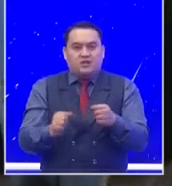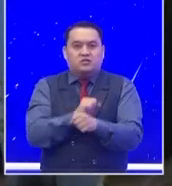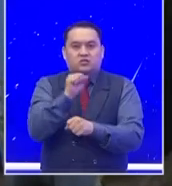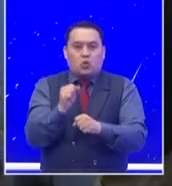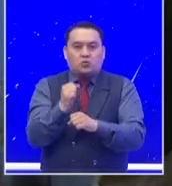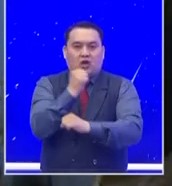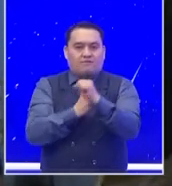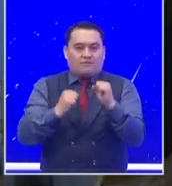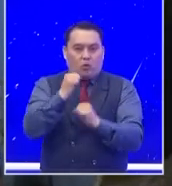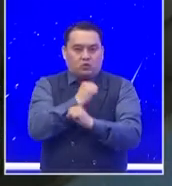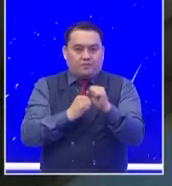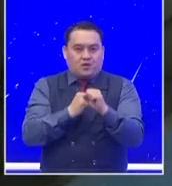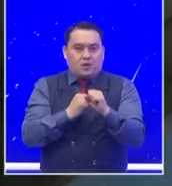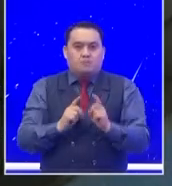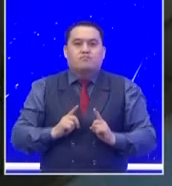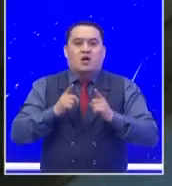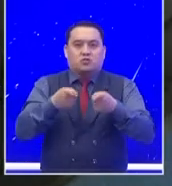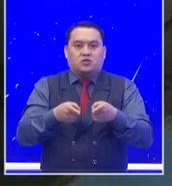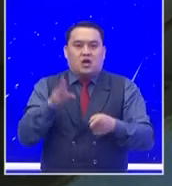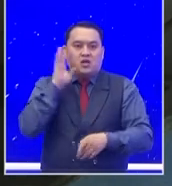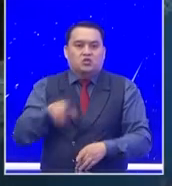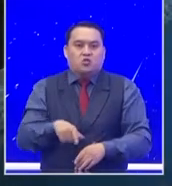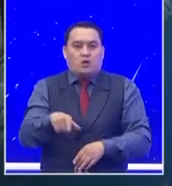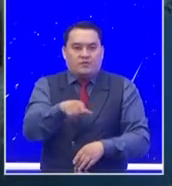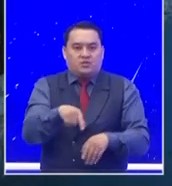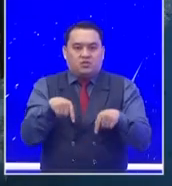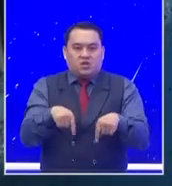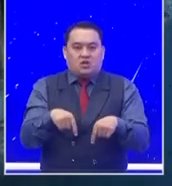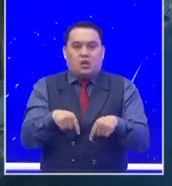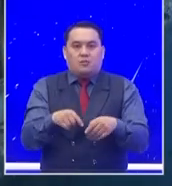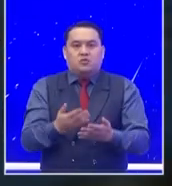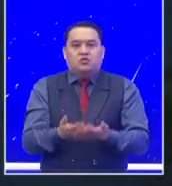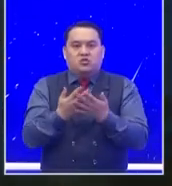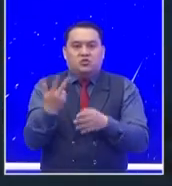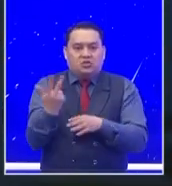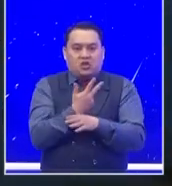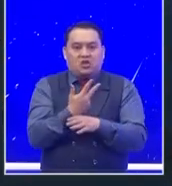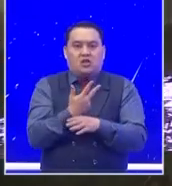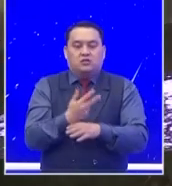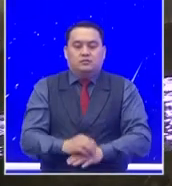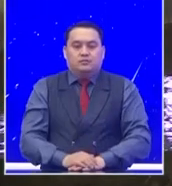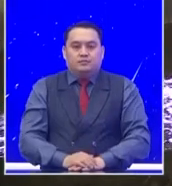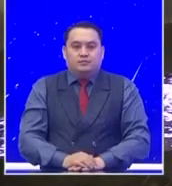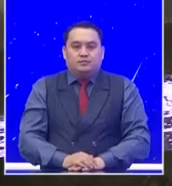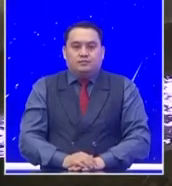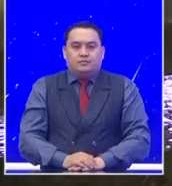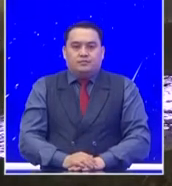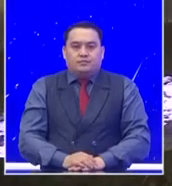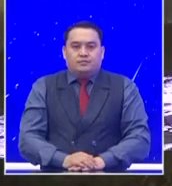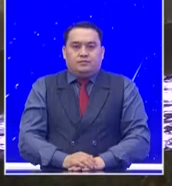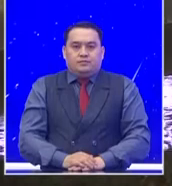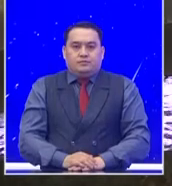водоочиститель на сооружений куда поступать о речная вода здесь жидкость проходит через три фильтра очистки осушу а послал